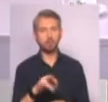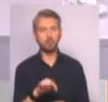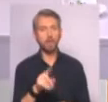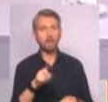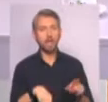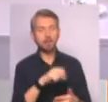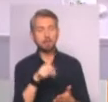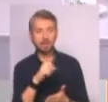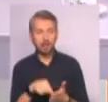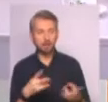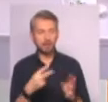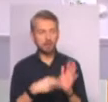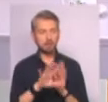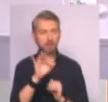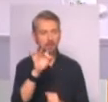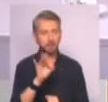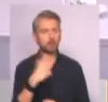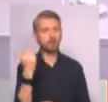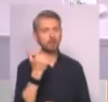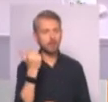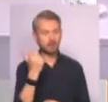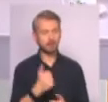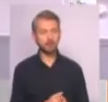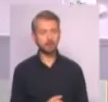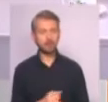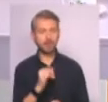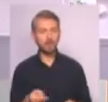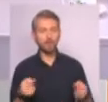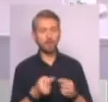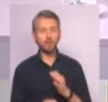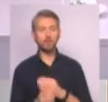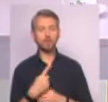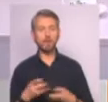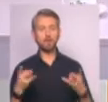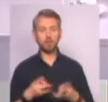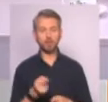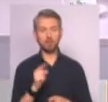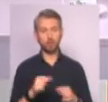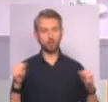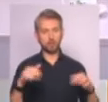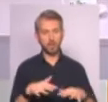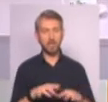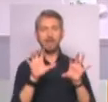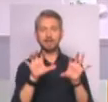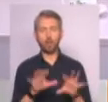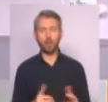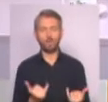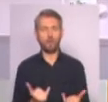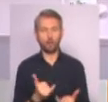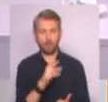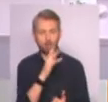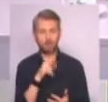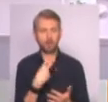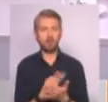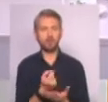по деяким питанням треба 75% власників. От, і відповідно виникає тоді потреба в цьому зібранні. Закон на сьогоднішній момент передбачає